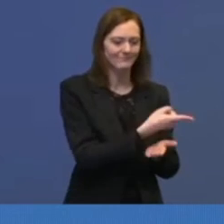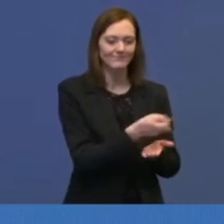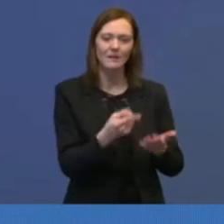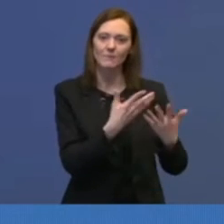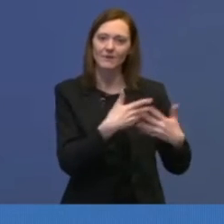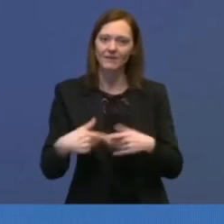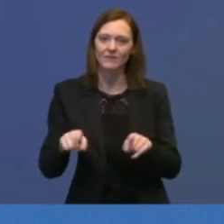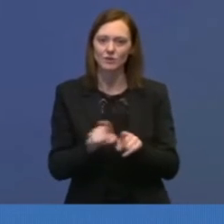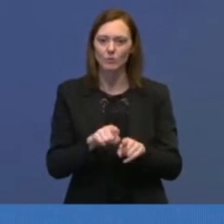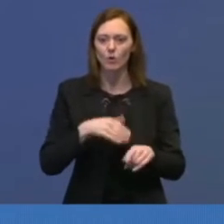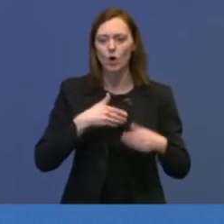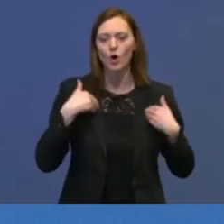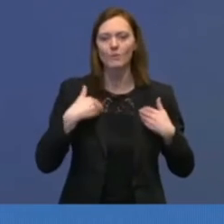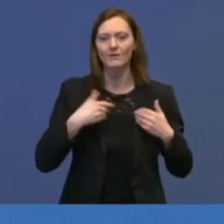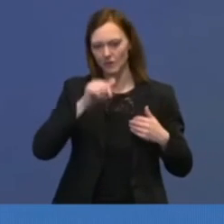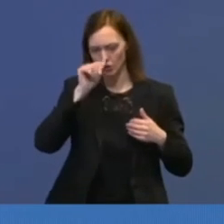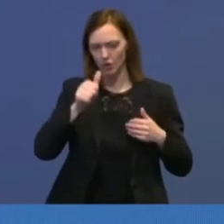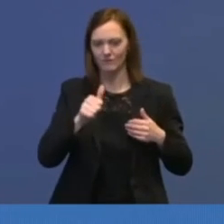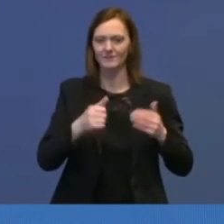gade xaala di uddenbay say.